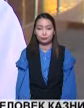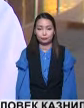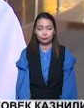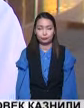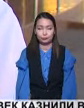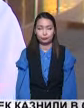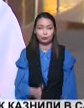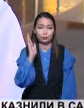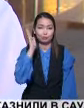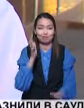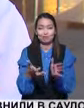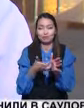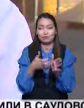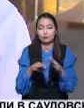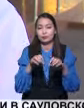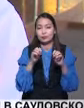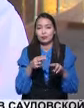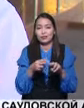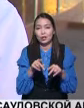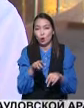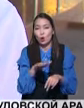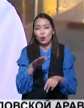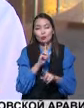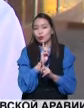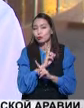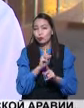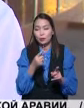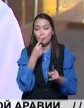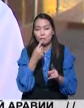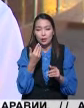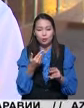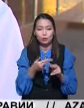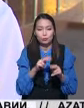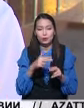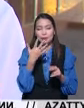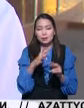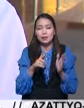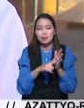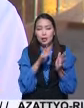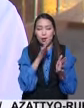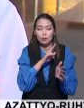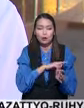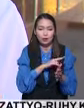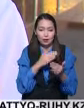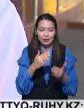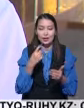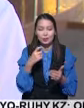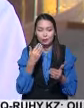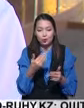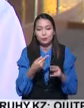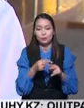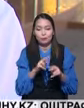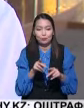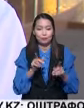В будущем дефицита специалистов в этой области быть не может. Вблизи Алматы уже 57 лет работает атомный реактор. Например, если взять